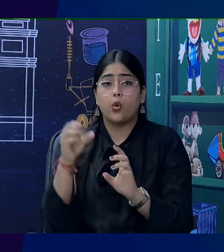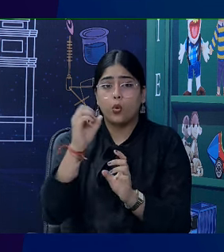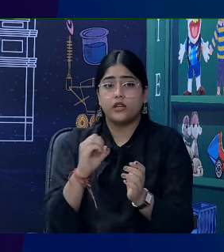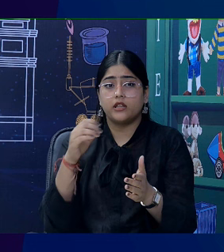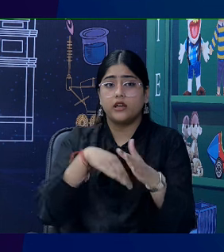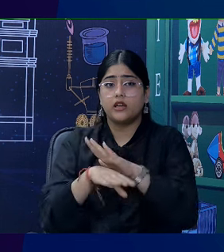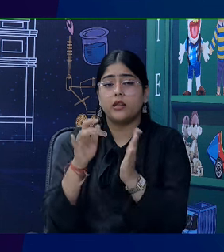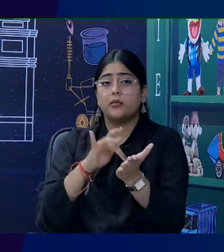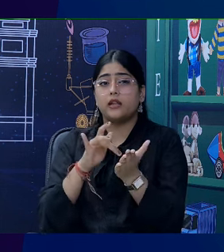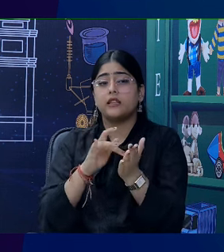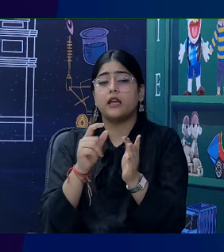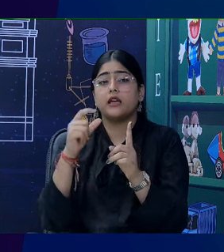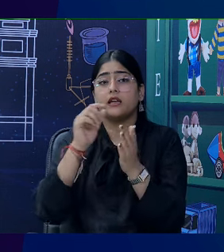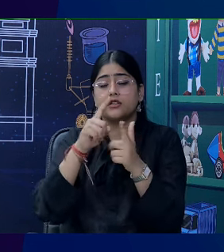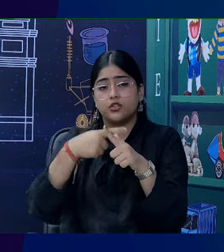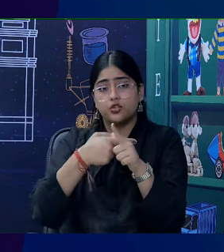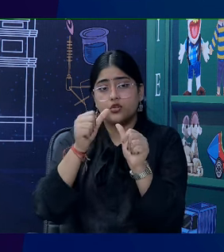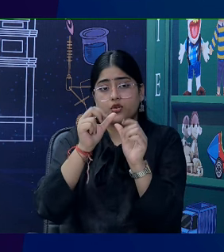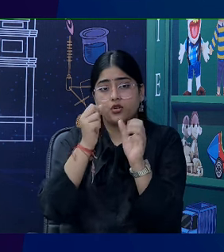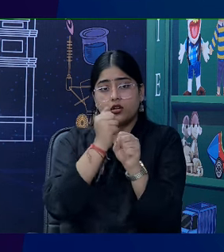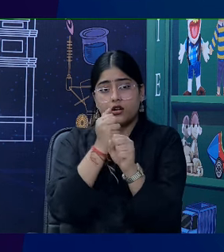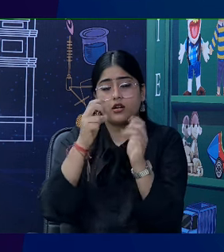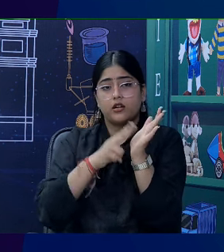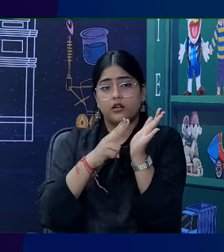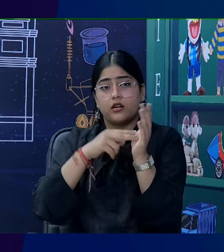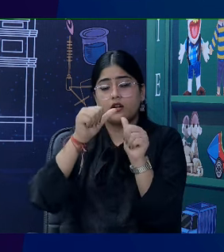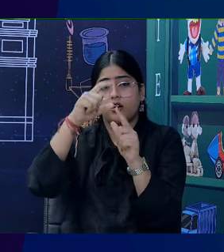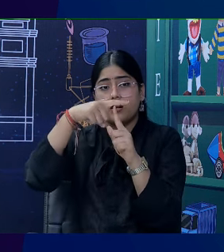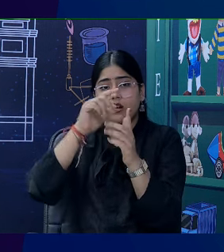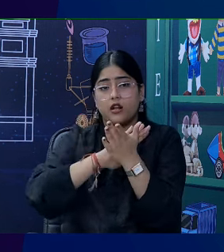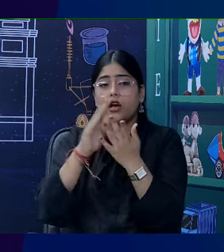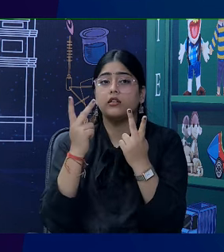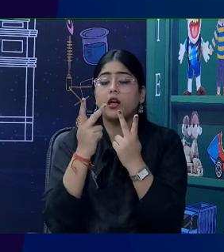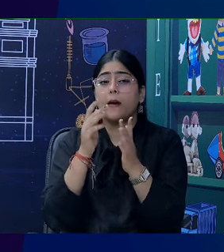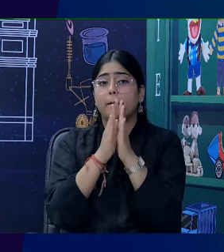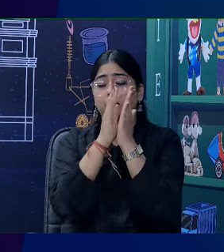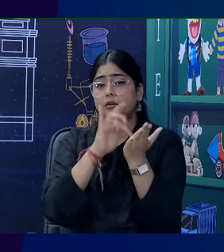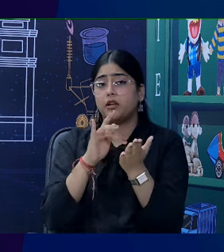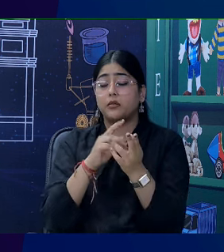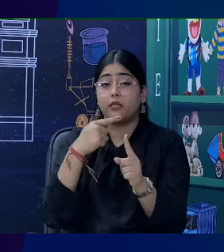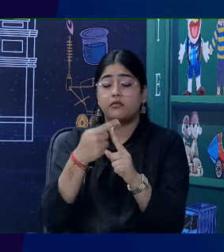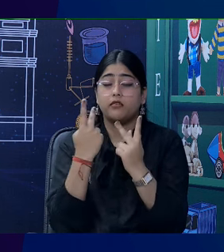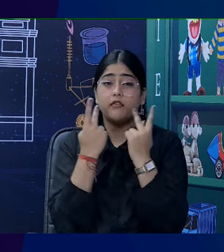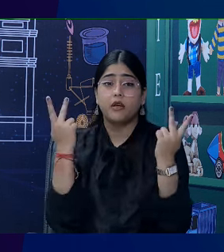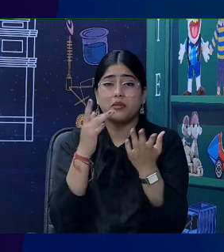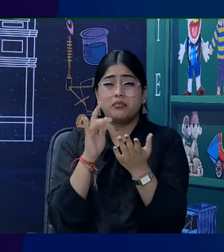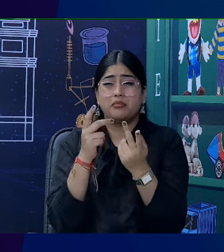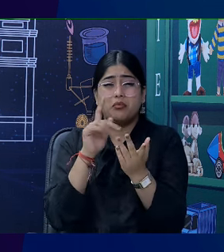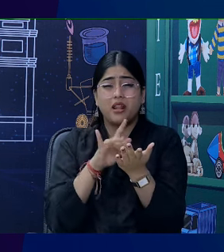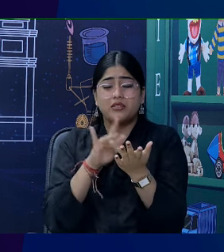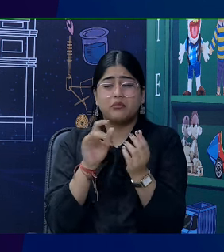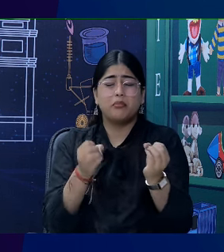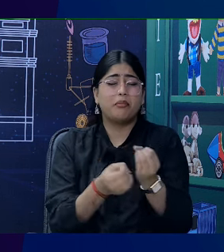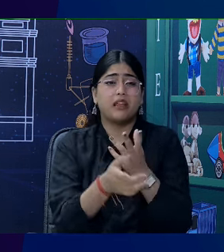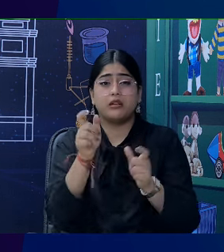जो पुरी है उसमें एक मंदिर है जिसका नाम है जगन्नाथ मंदिर जी बहुत ही प्रचलित है बहुत प्रख्यात बहुत से लोग जाते हैं बहुत मान्यता